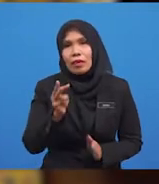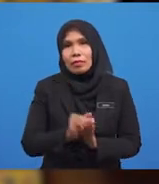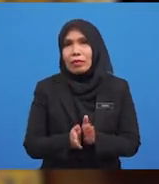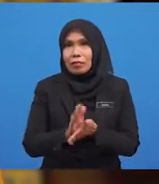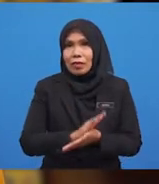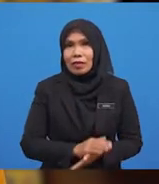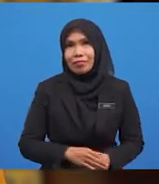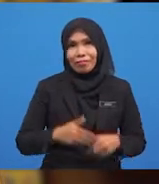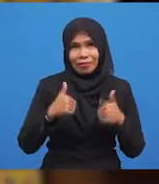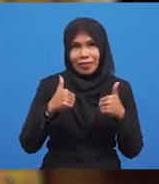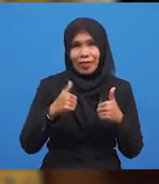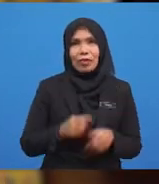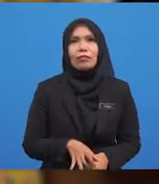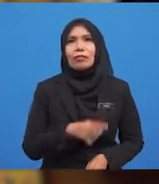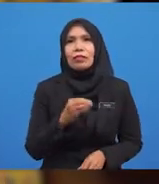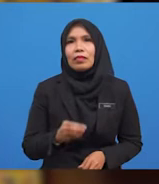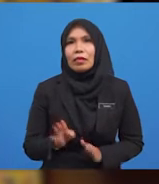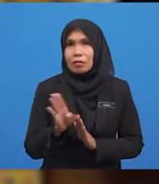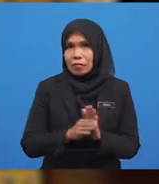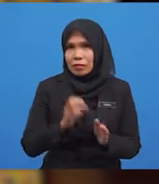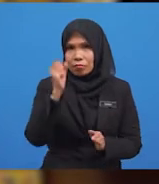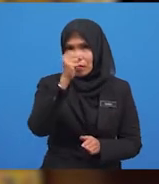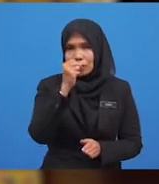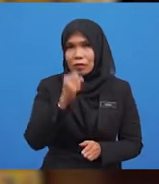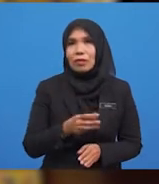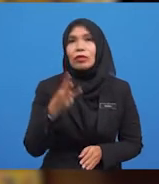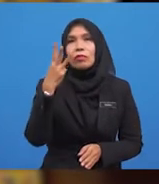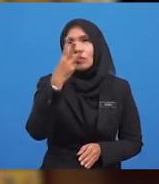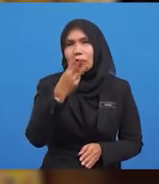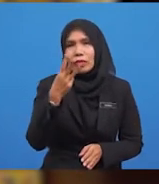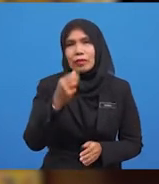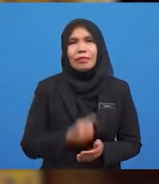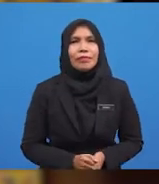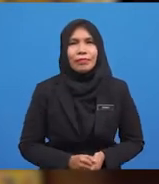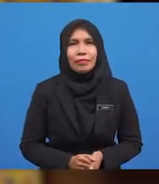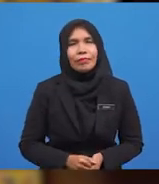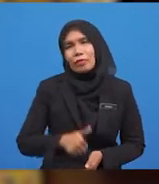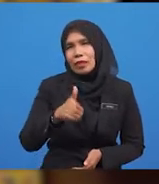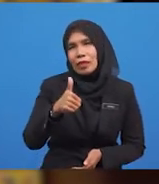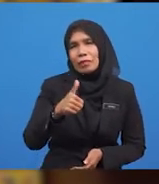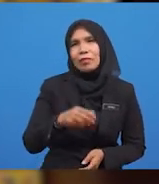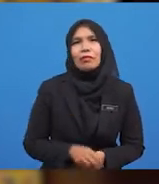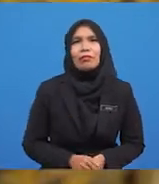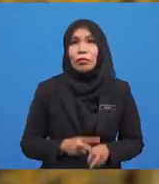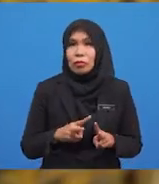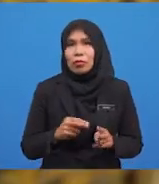wajah. Hebat sungguh adab dan adat makan warisan nenek moyang